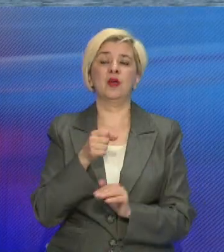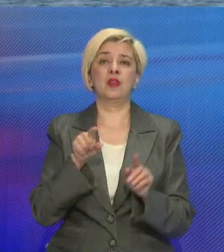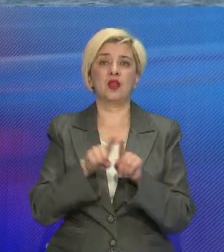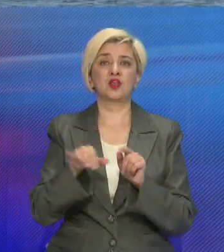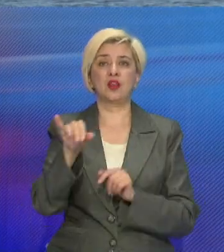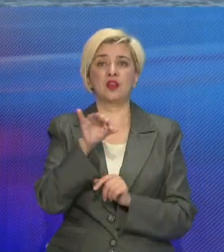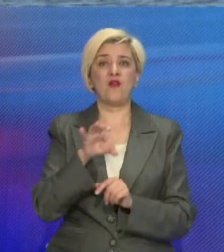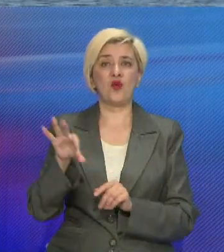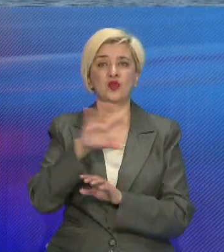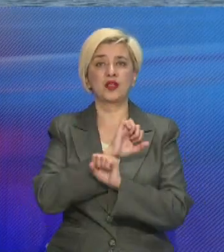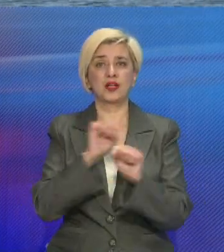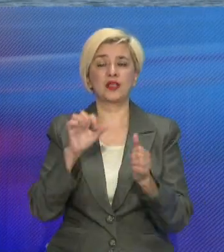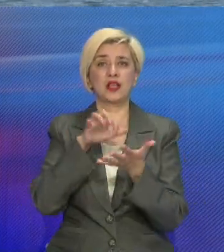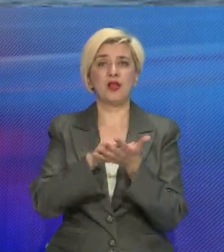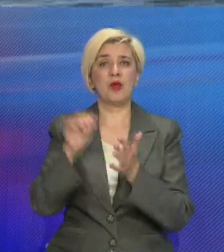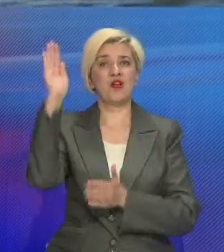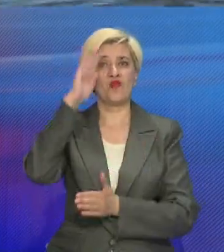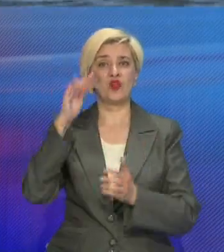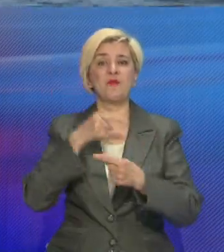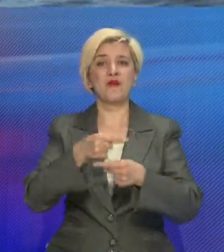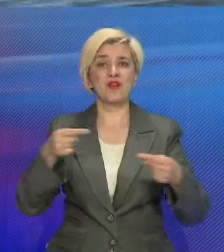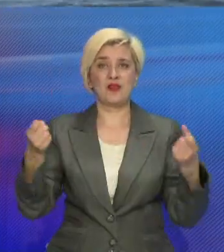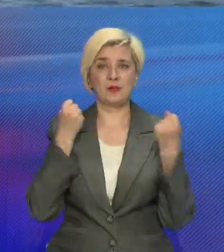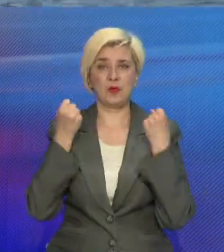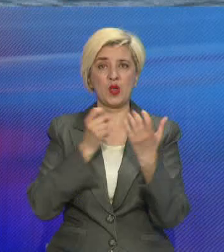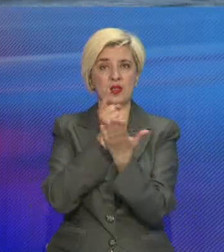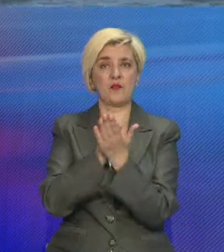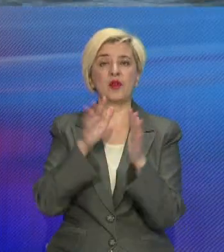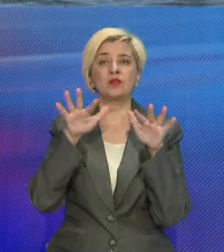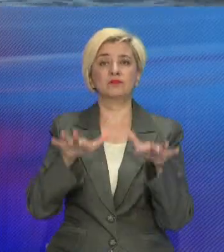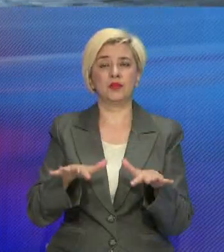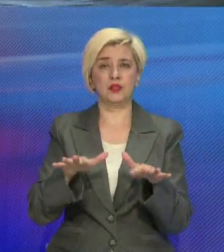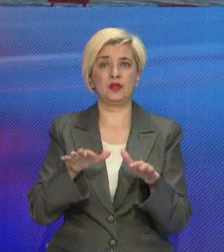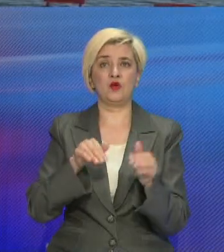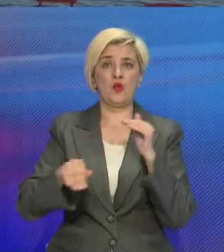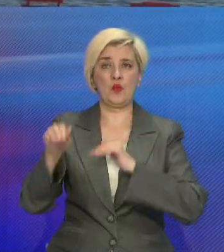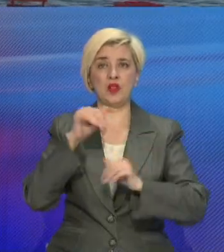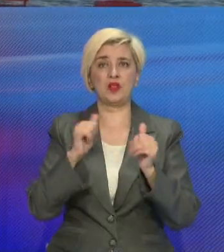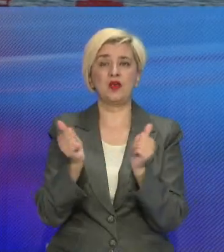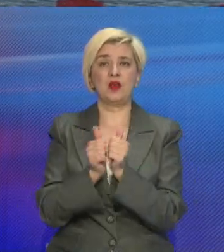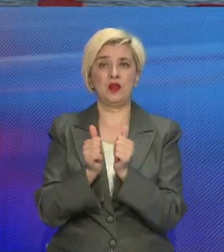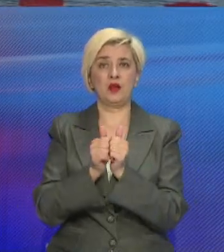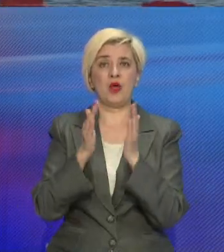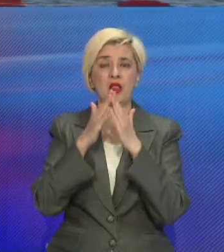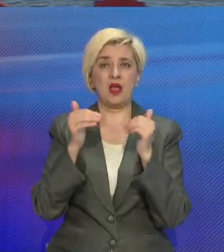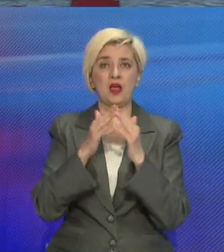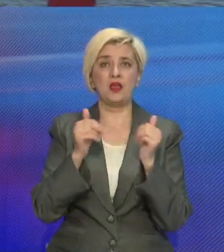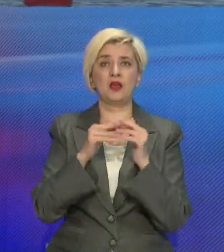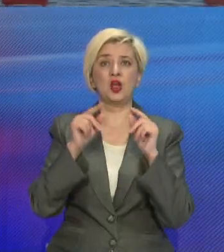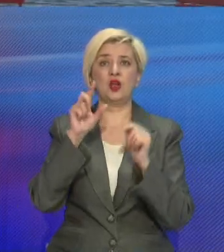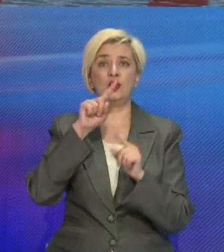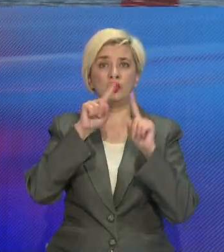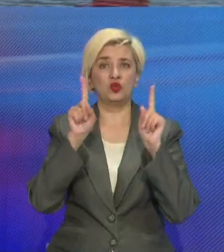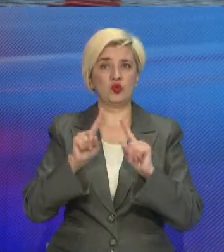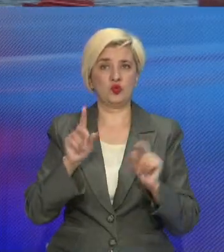нельга займацца воднымі відамі спорту. Забарона дзейнічае ў зоне купання з боку аздараўленчага лагера «Зорка юбілейная». Купацца на другім